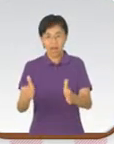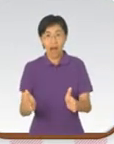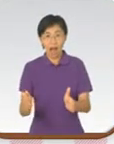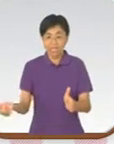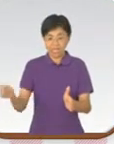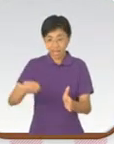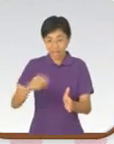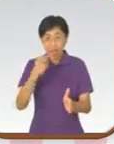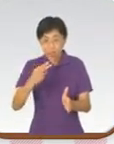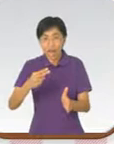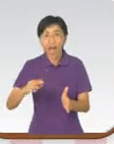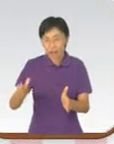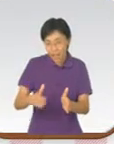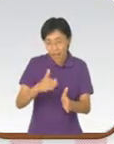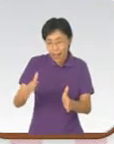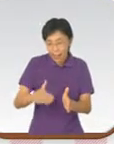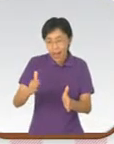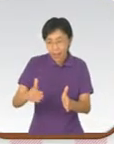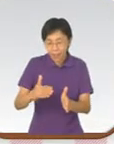จริงๆแล้วเดี๋ยวเราก็ปาดออก ครับผม